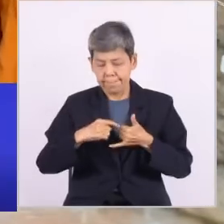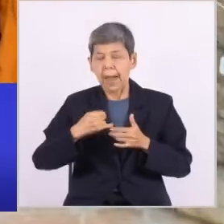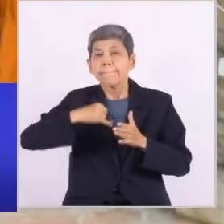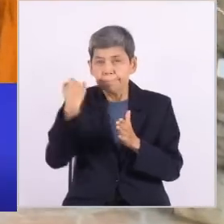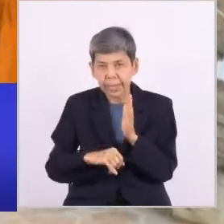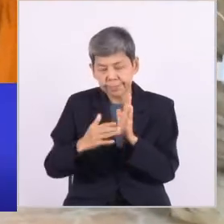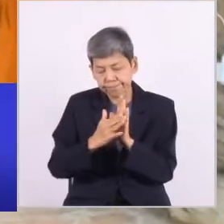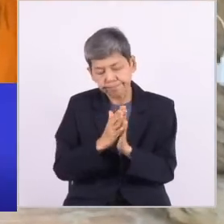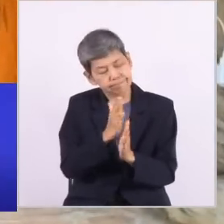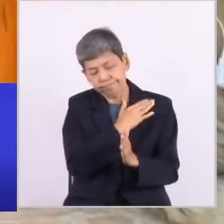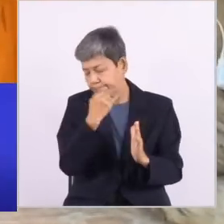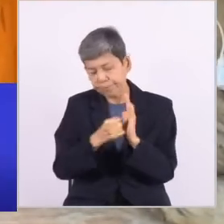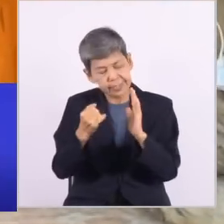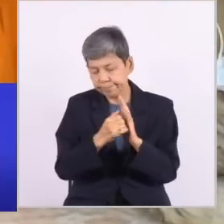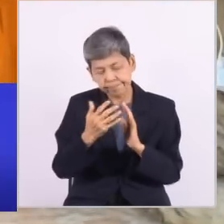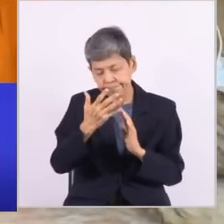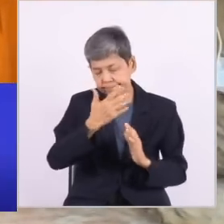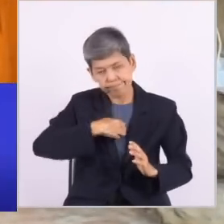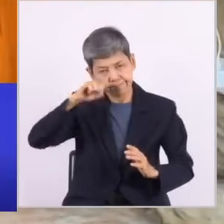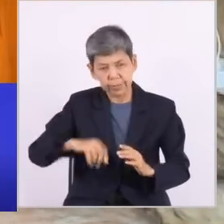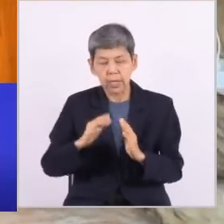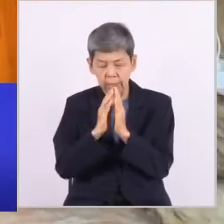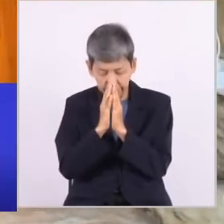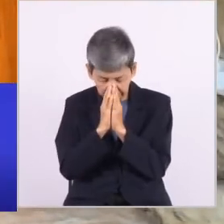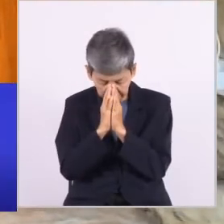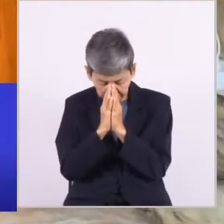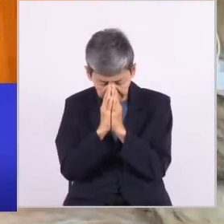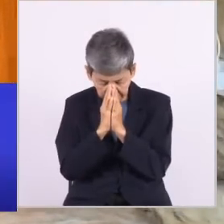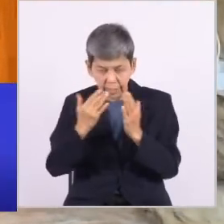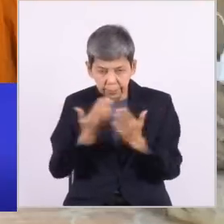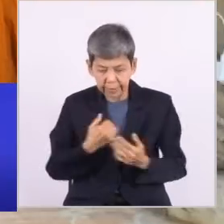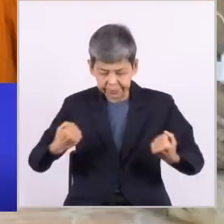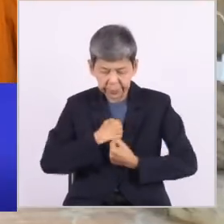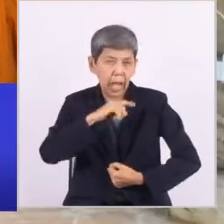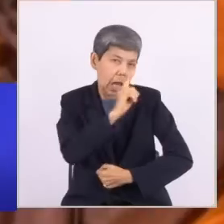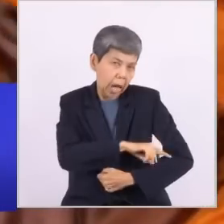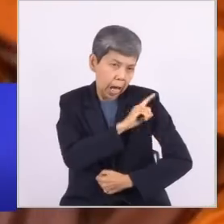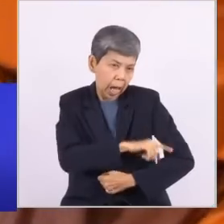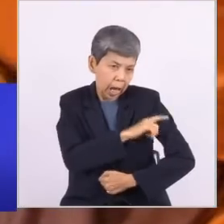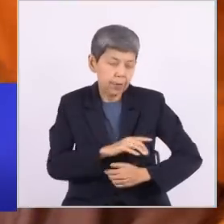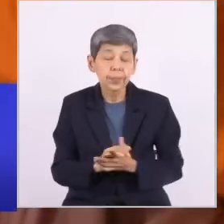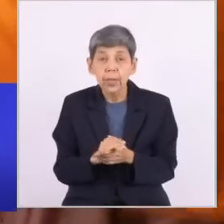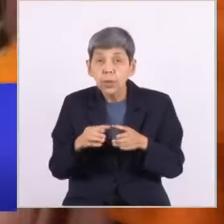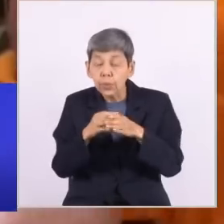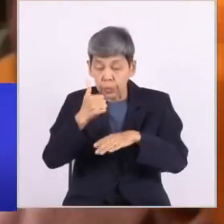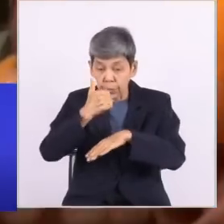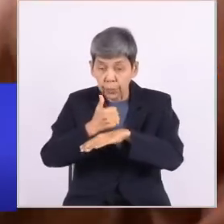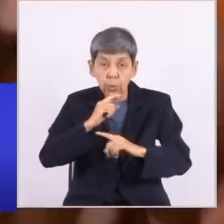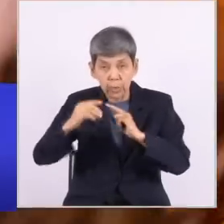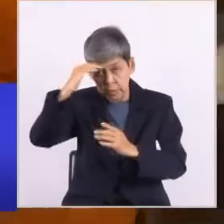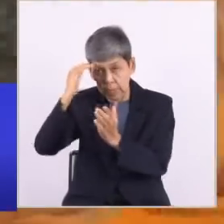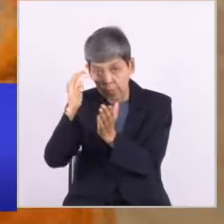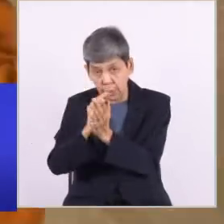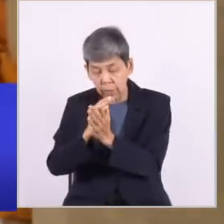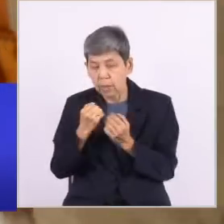สึกนะนี่นะฮะทำการลาสิกขาเลยเปลี่ยนมาใส่ชุดขาวซึ่งทางเจ้าคณะอำเภอก็ได้ประสานกับตำรวจ